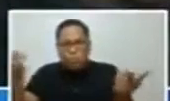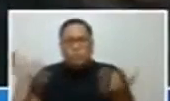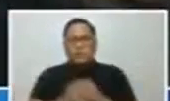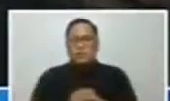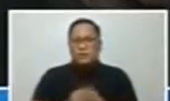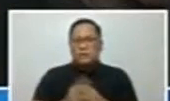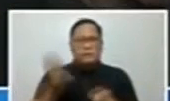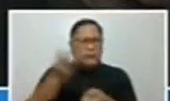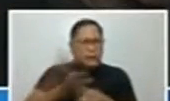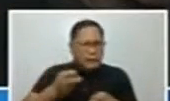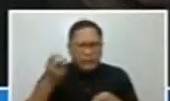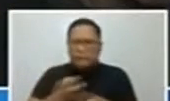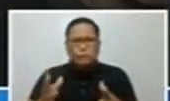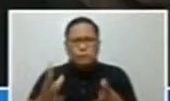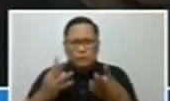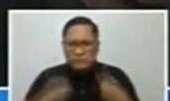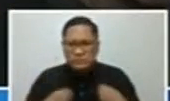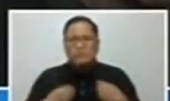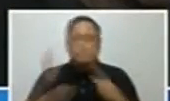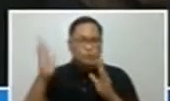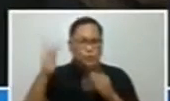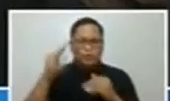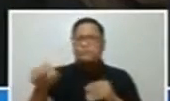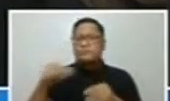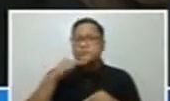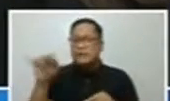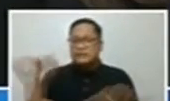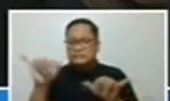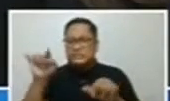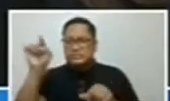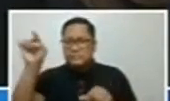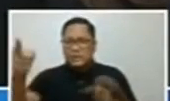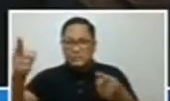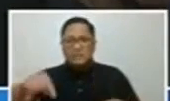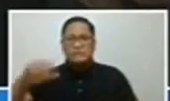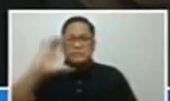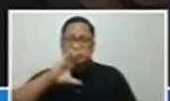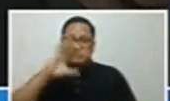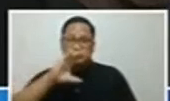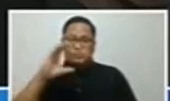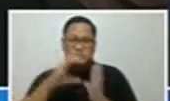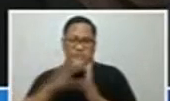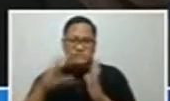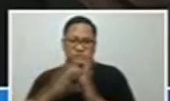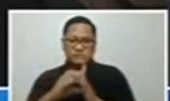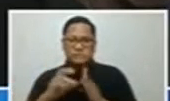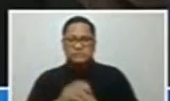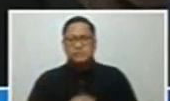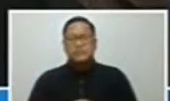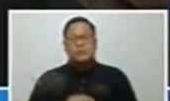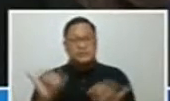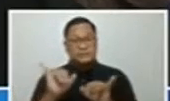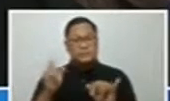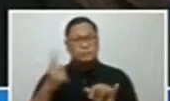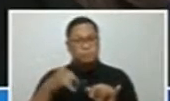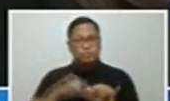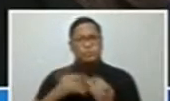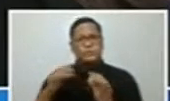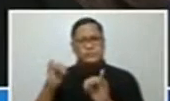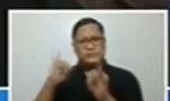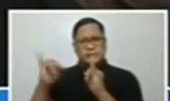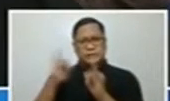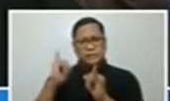po mula kay Patrick De Jesus ng PTV. Kumusta po daw ang naging pagbisita ninyo sa Leyte kahapon at ano-ano ang